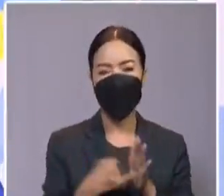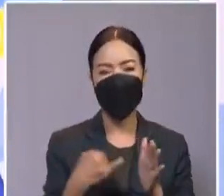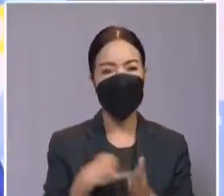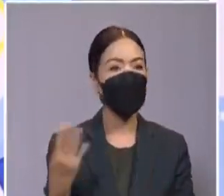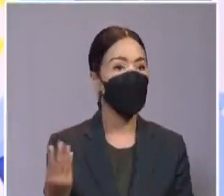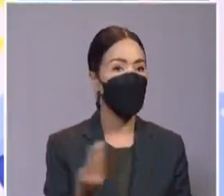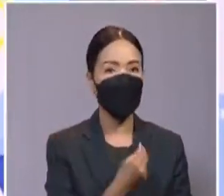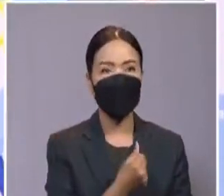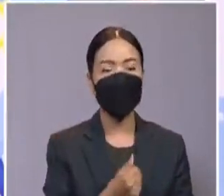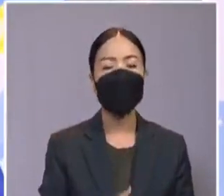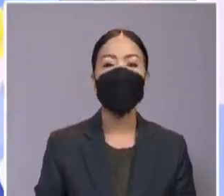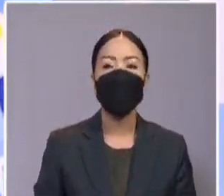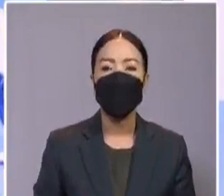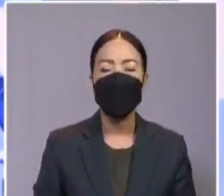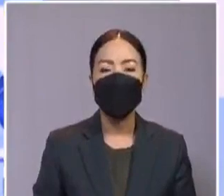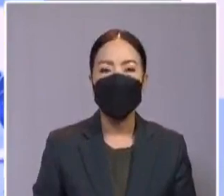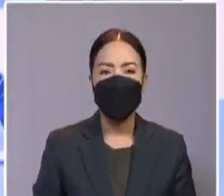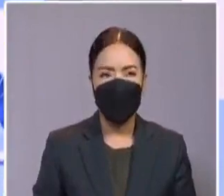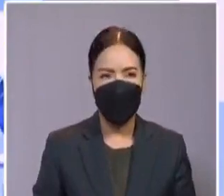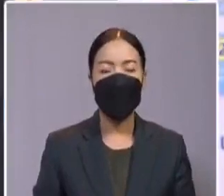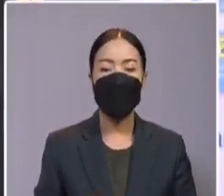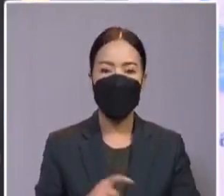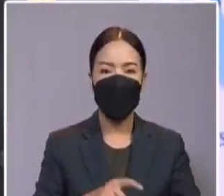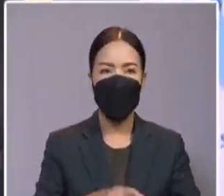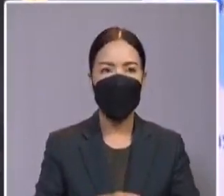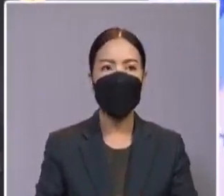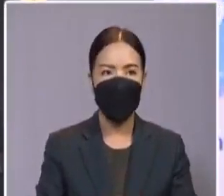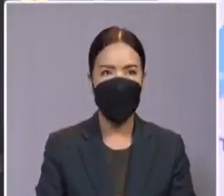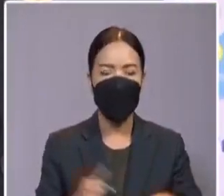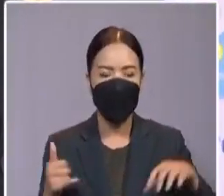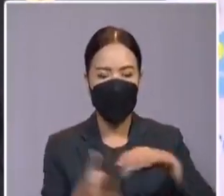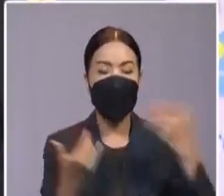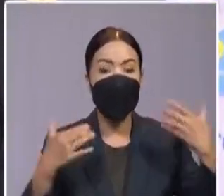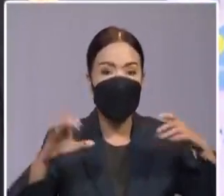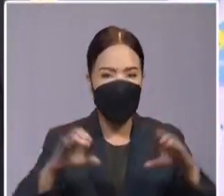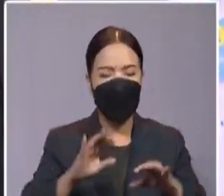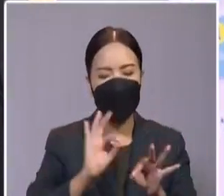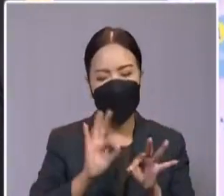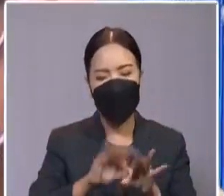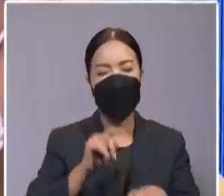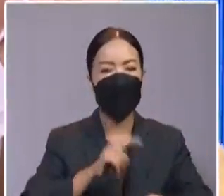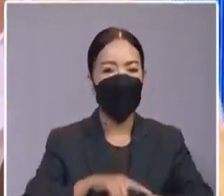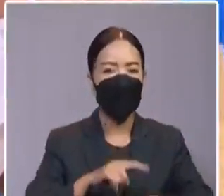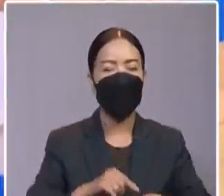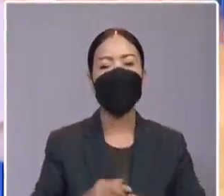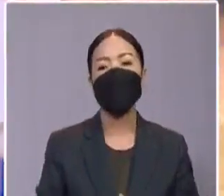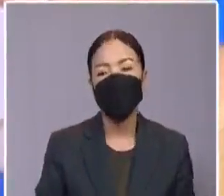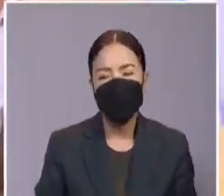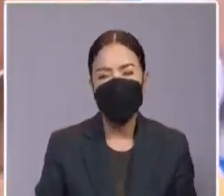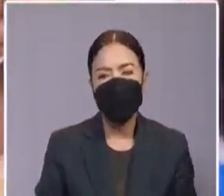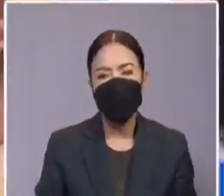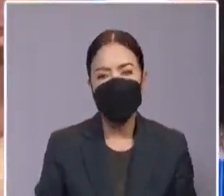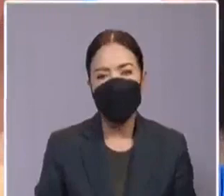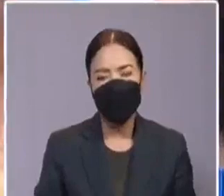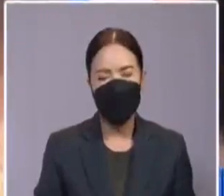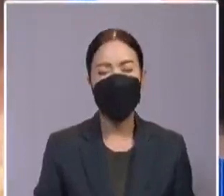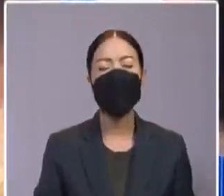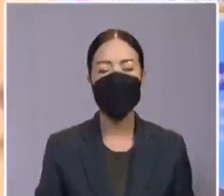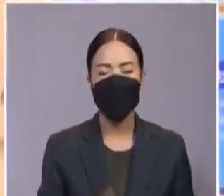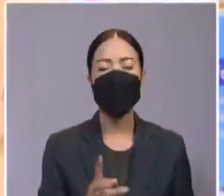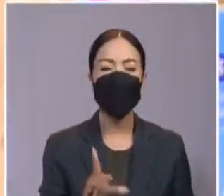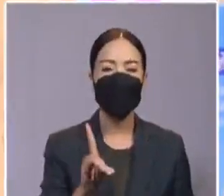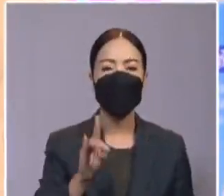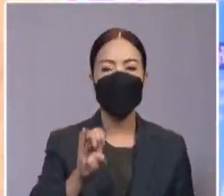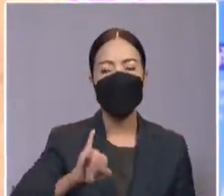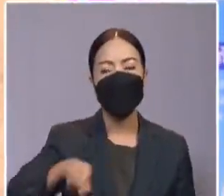รวดเร็วฉับไวมากยิ่งขึ้นลดเวลาในการติดต่อราชการประหยัดเวลาประหยัดการเดินทางแล้วก็เป็นการใช้ DigitalOnline